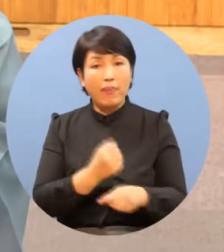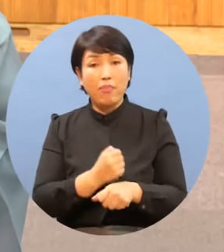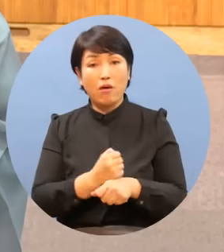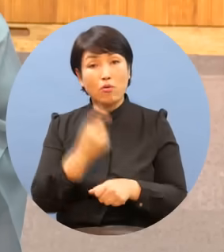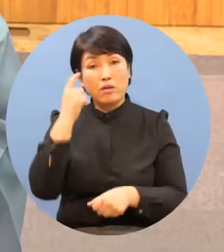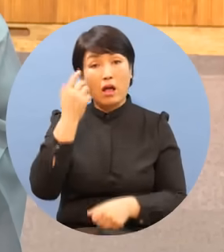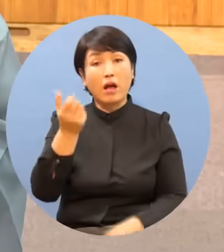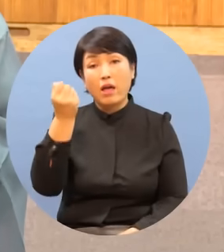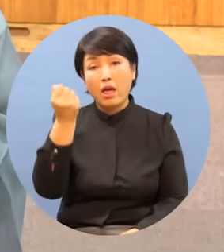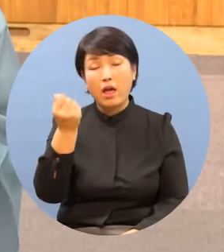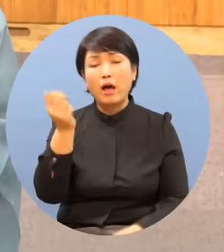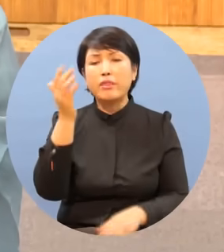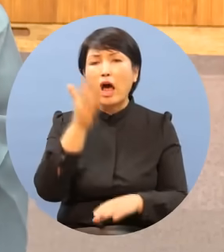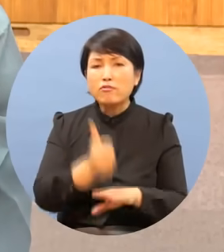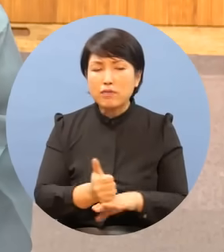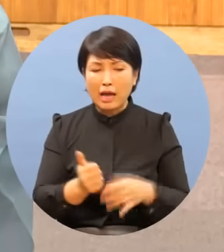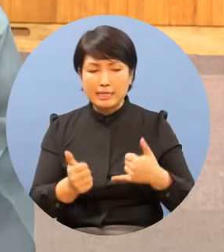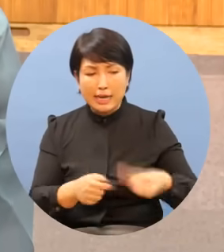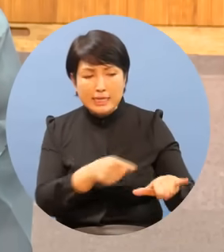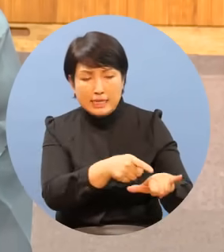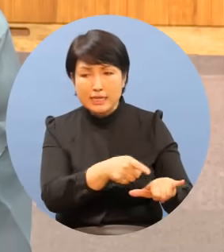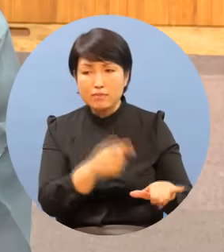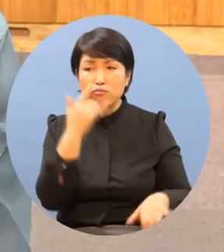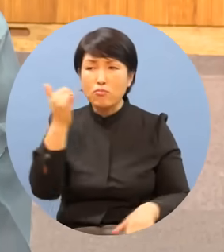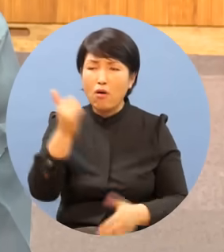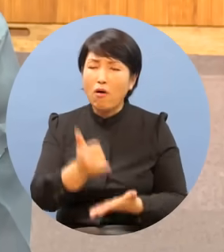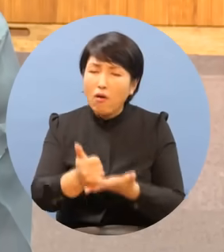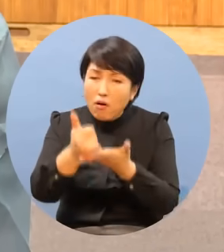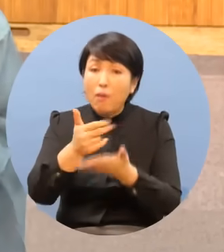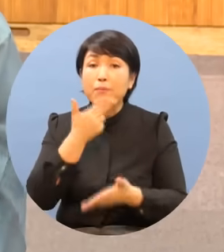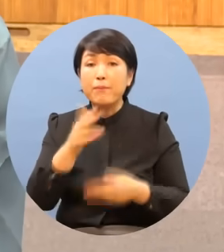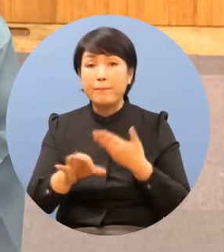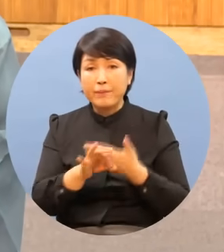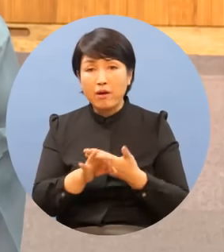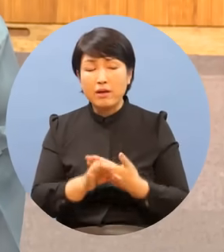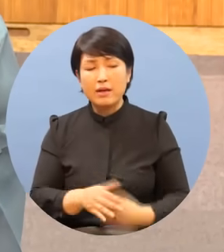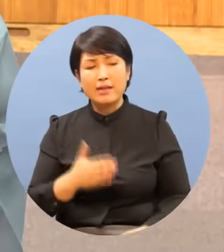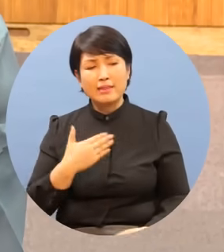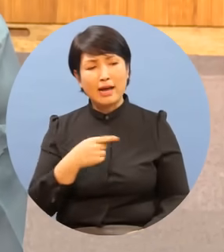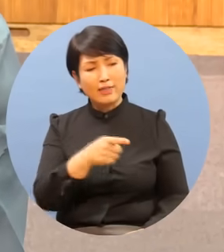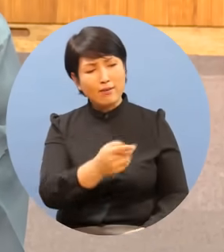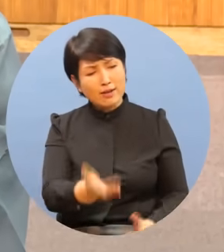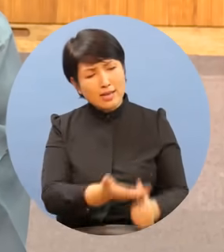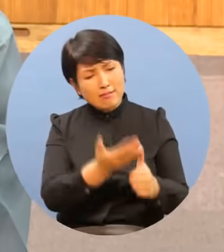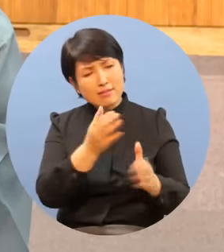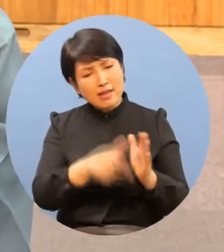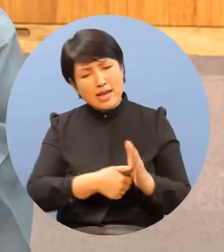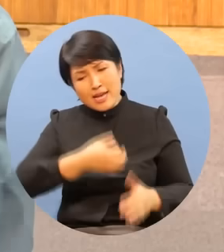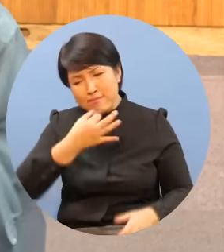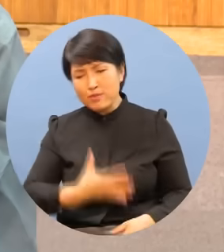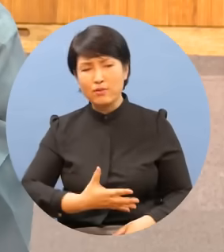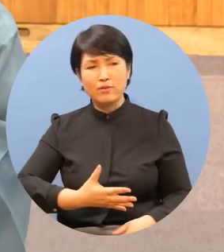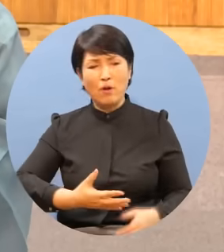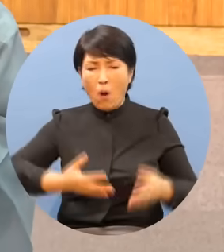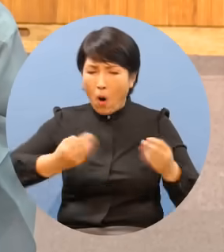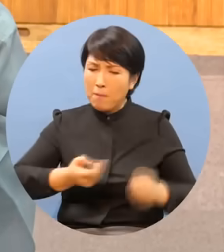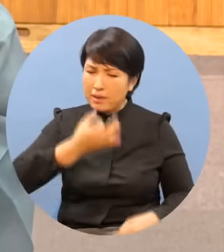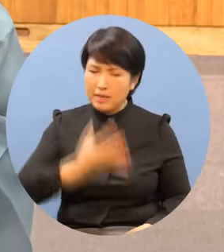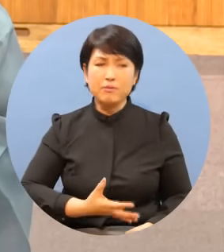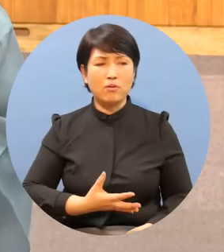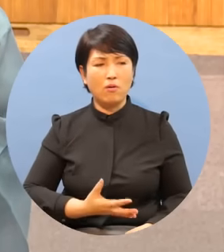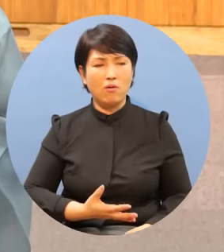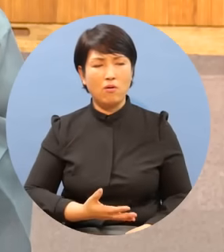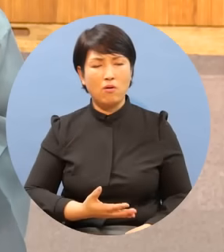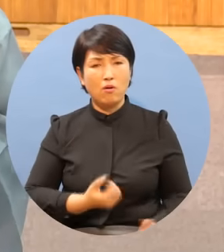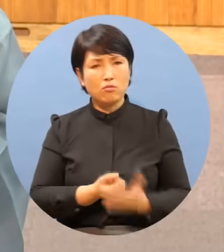한다고 생각하기 때문에 나중에 자식이 못 알아주면 어때요? 내가 네 키운다고 얼마나 고생했는데 이렇게 해서